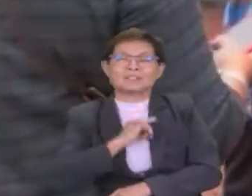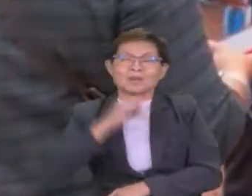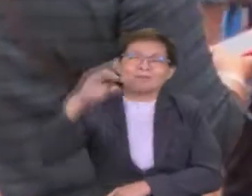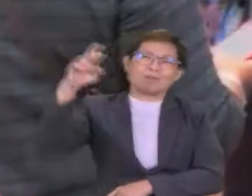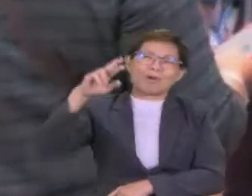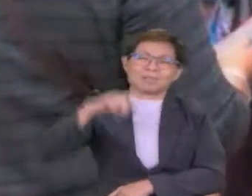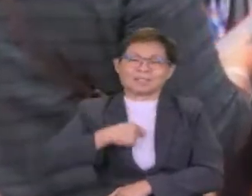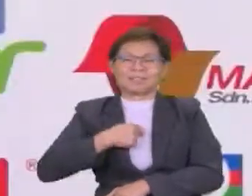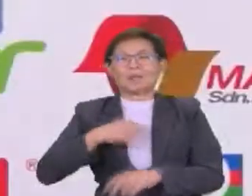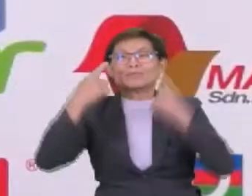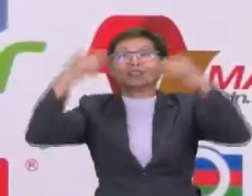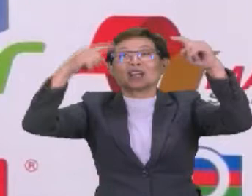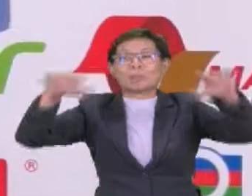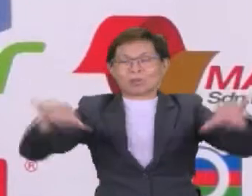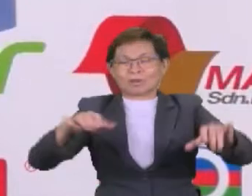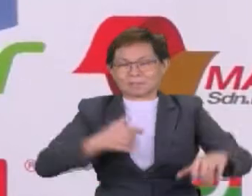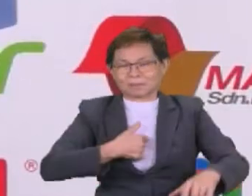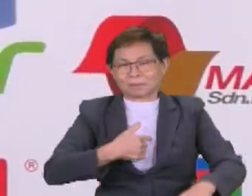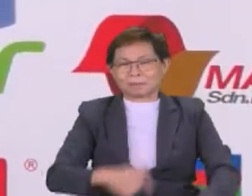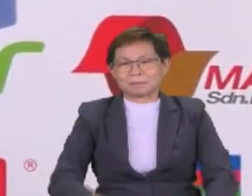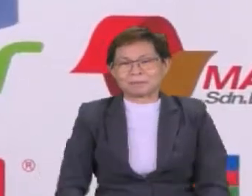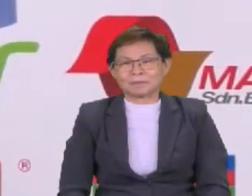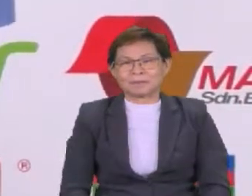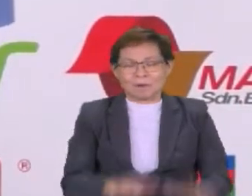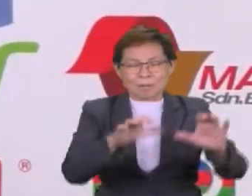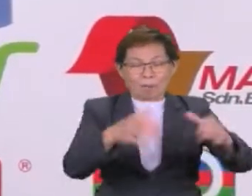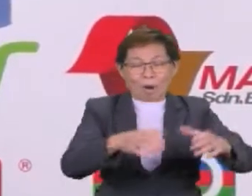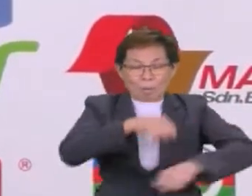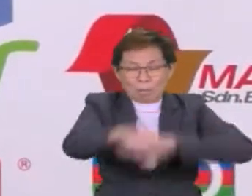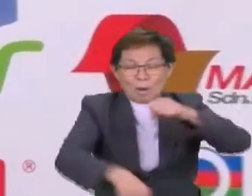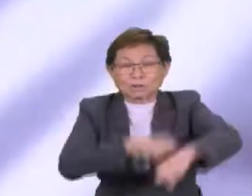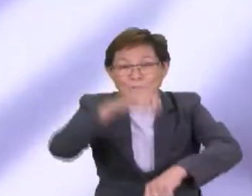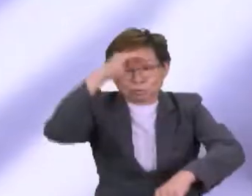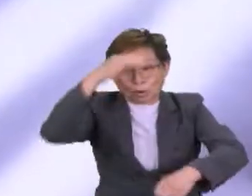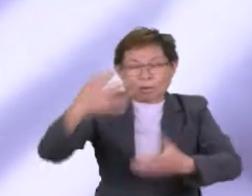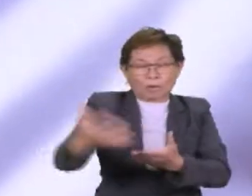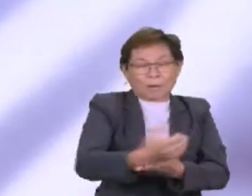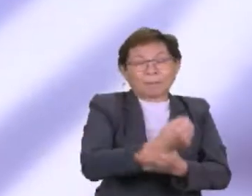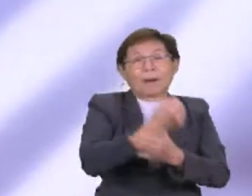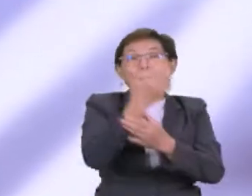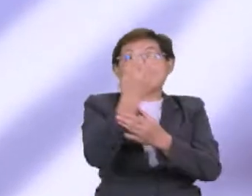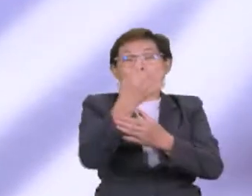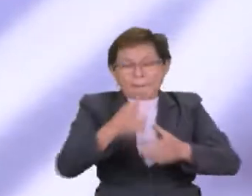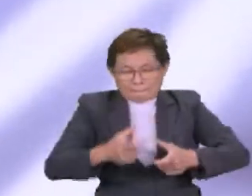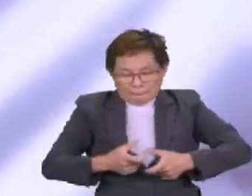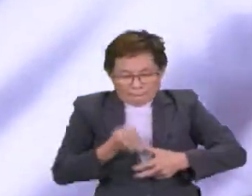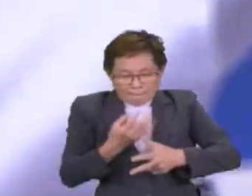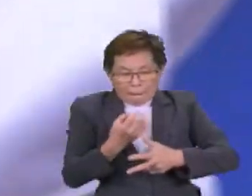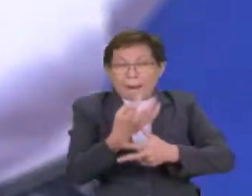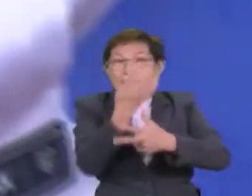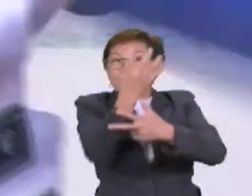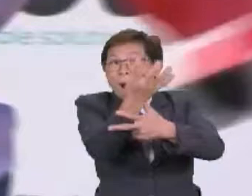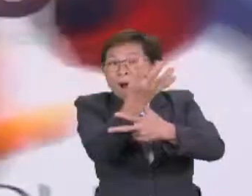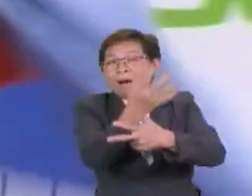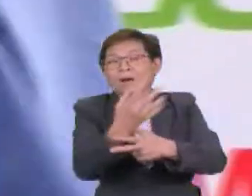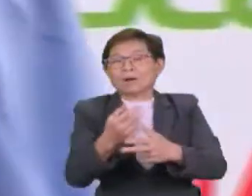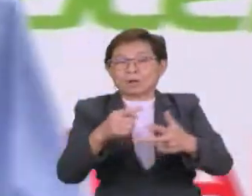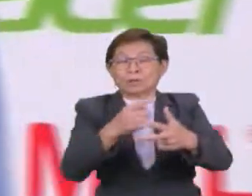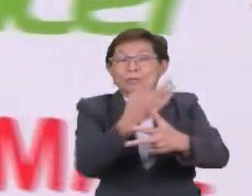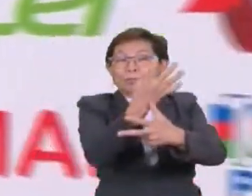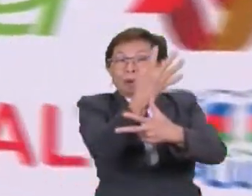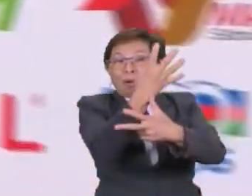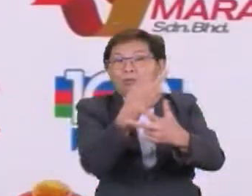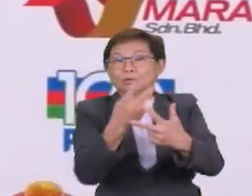dan saya percaya lakukan korupsi kolaborasi jokerit umum pompa emas lepas mereka itu memenangi dua